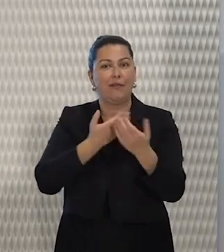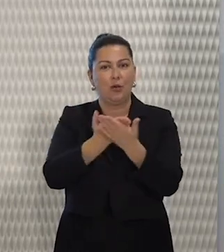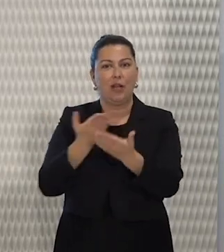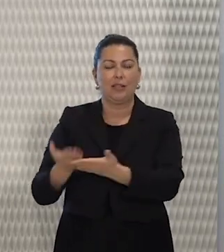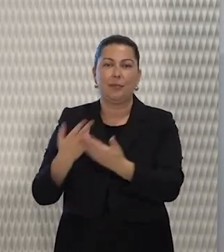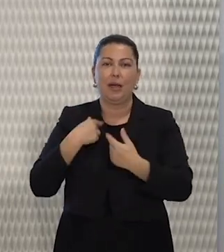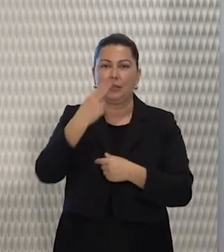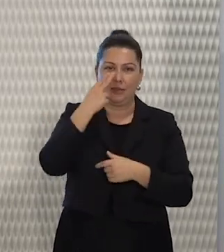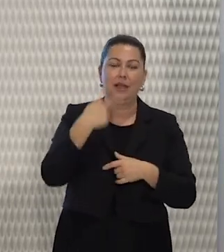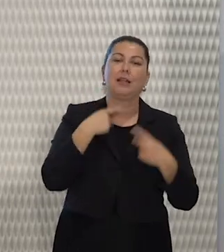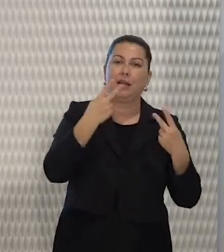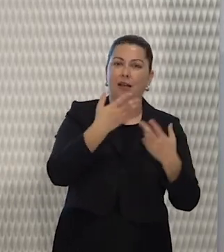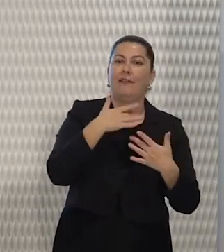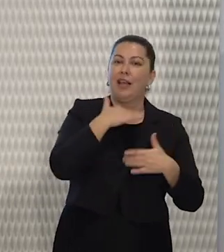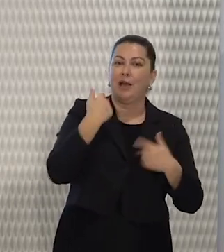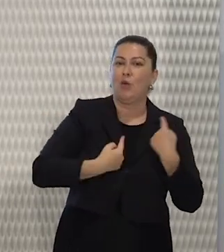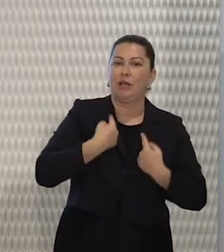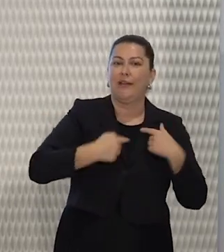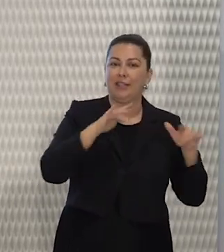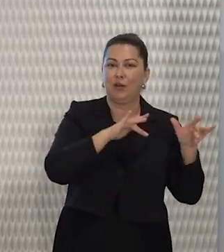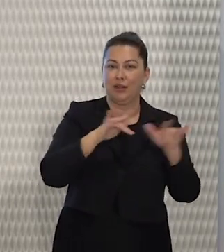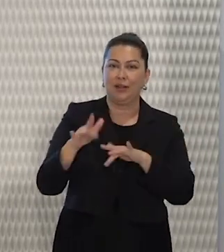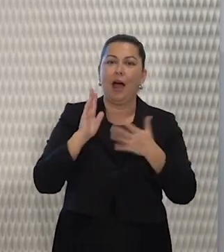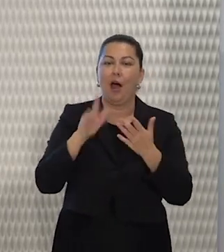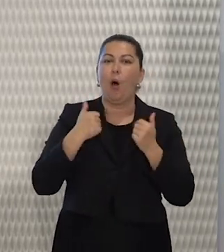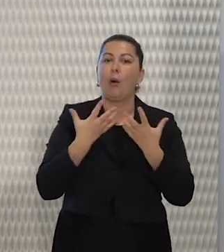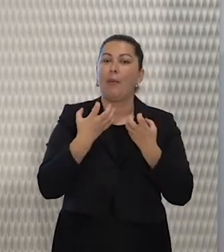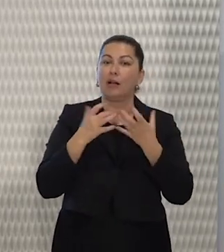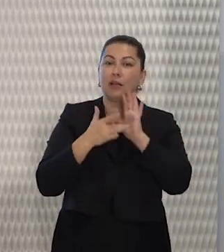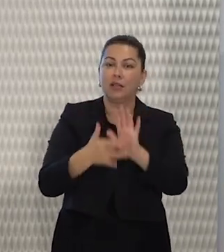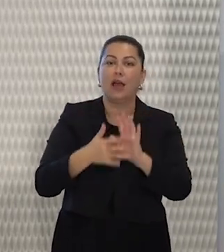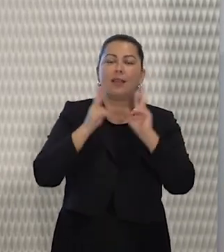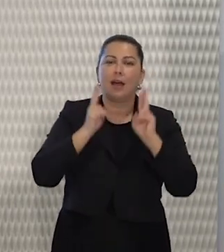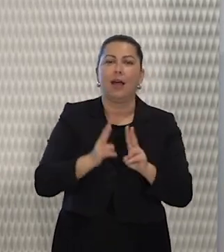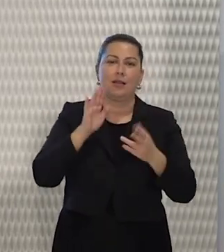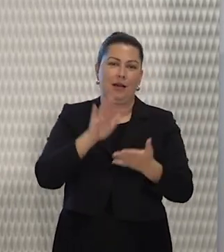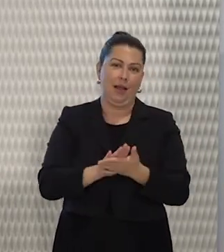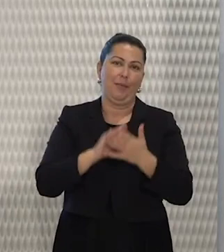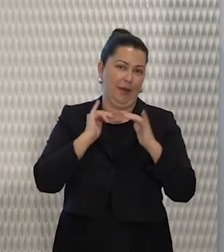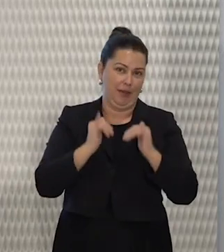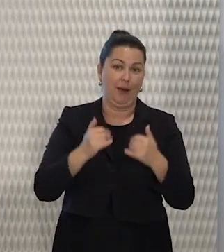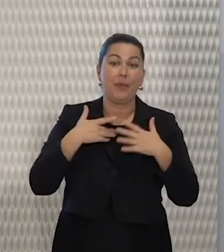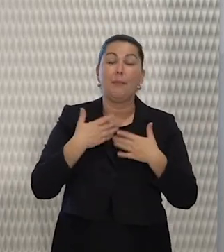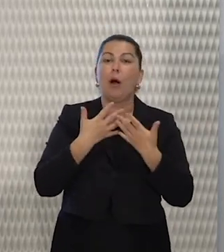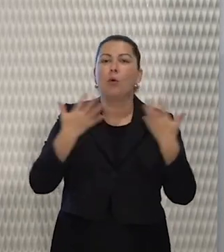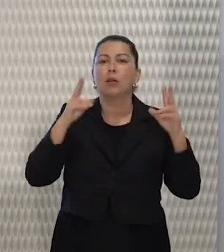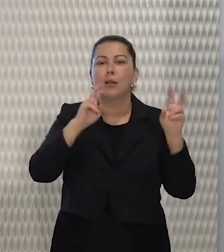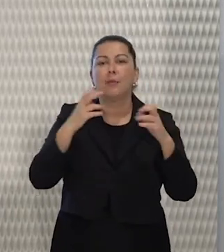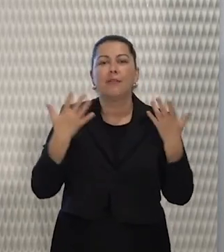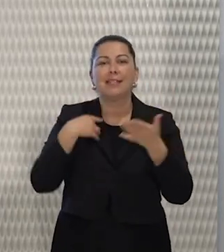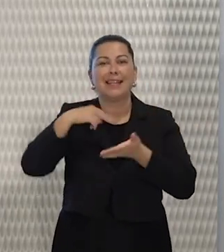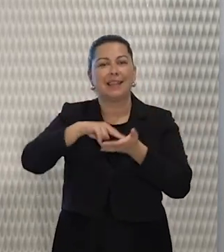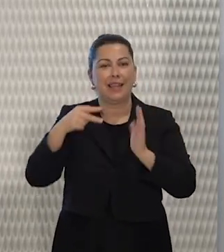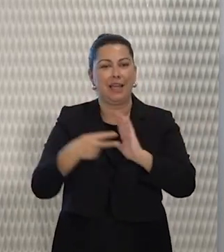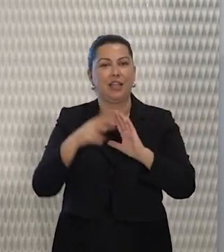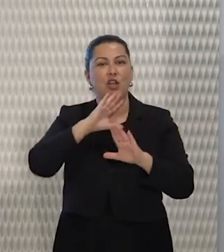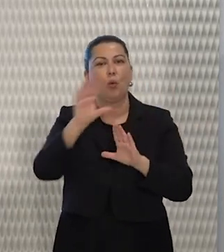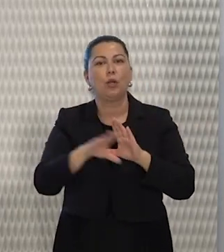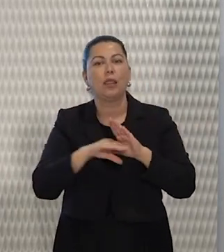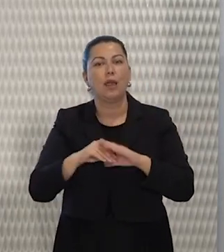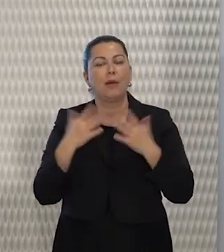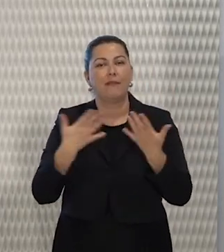die Motivation dahinter, die zeigt in der Praxis, dass es wirklich funktionieren kann. Ein Thema ist natürlich in einem technischen Unternehmen auch